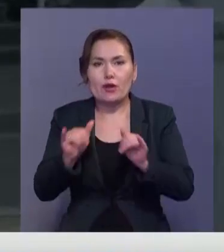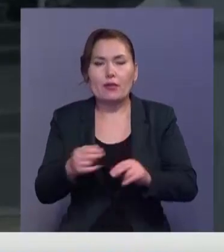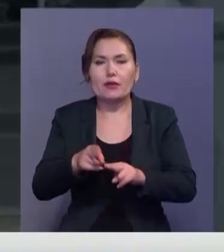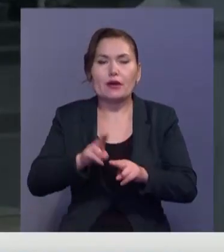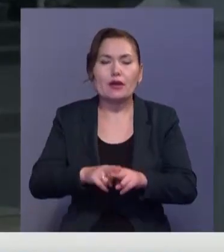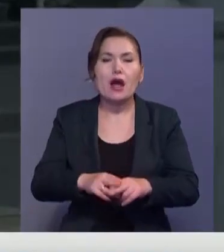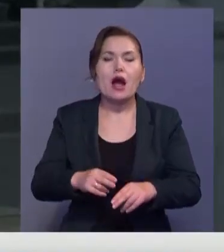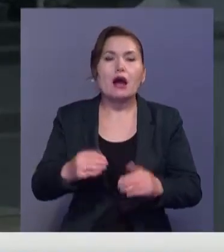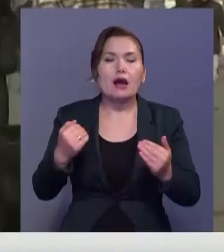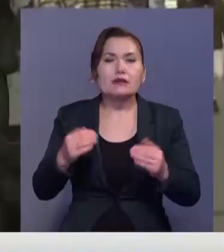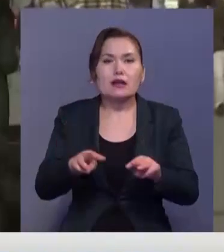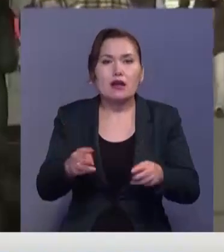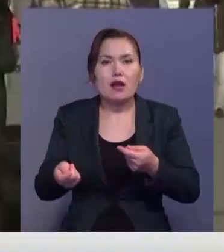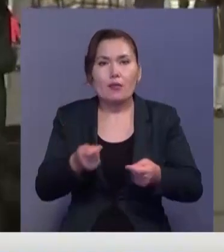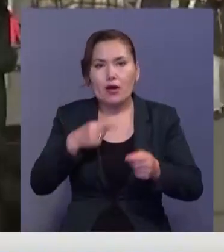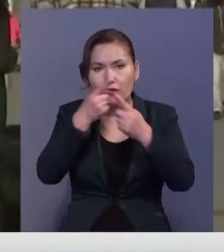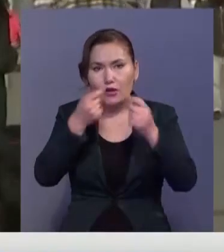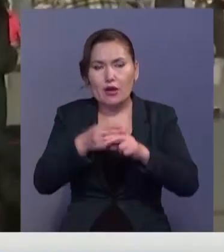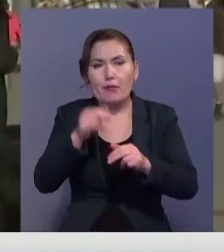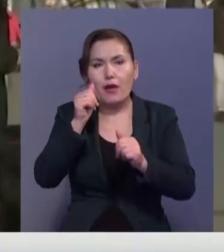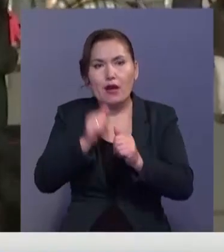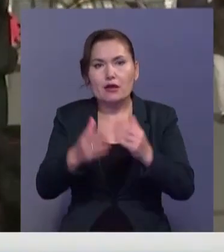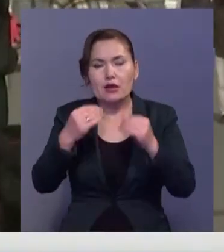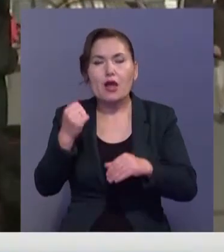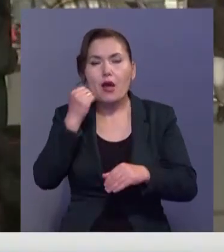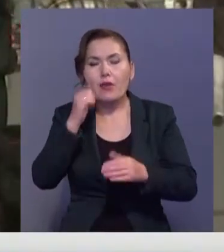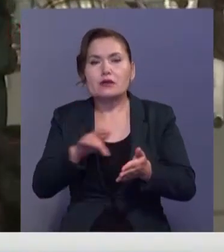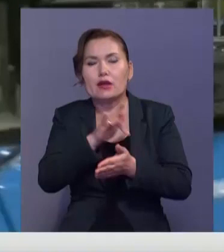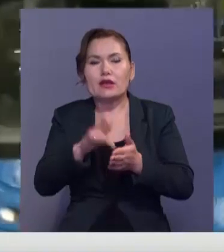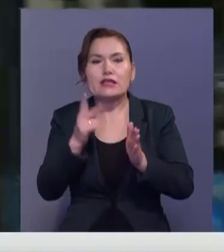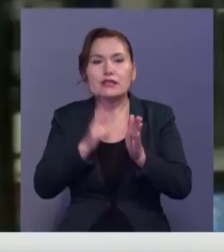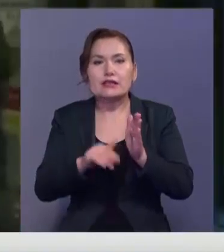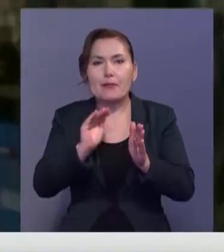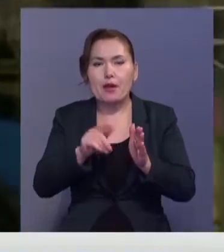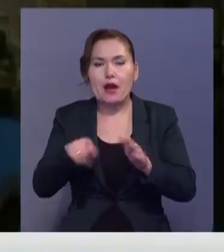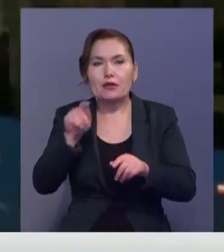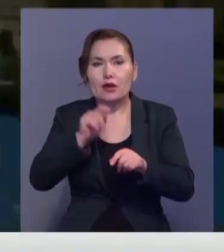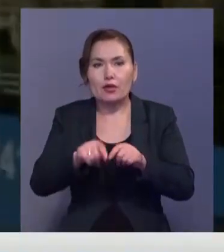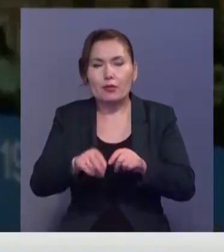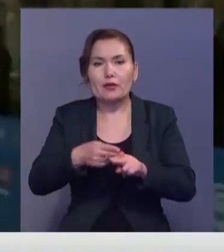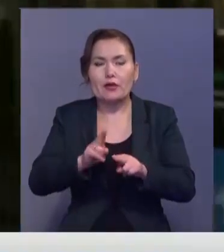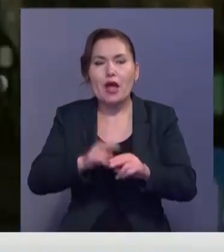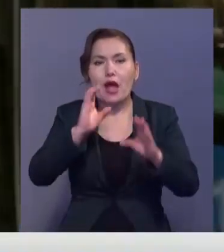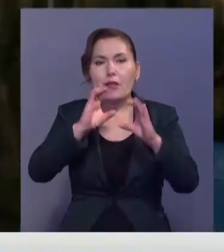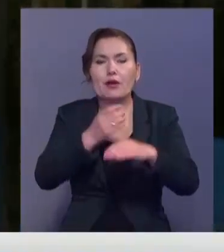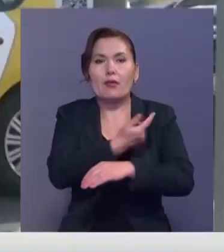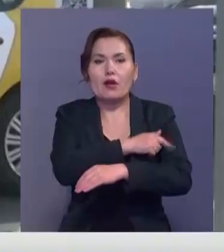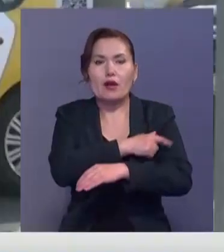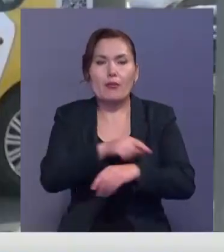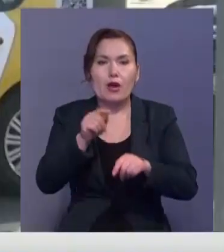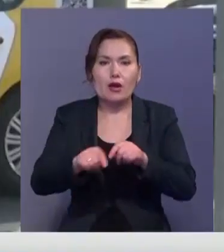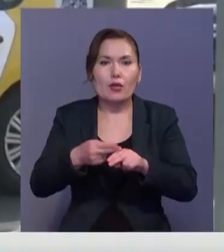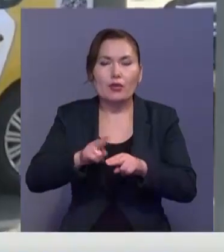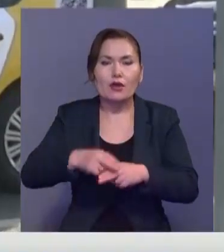билігі жағдайдың қиындай түскенін айтады. Мәскеуде күн сайын 80 мың тест өткізіледі. Тексеріс мемлекеттік зертханалармен бірге